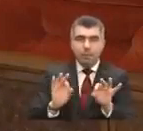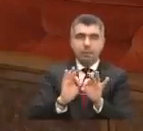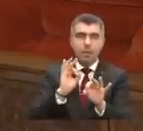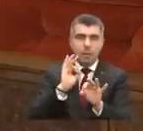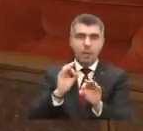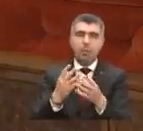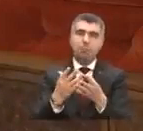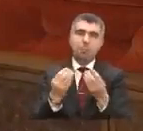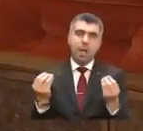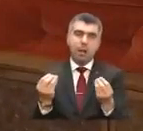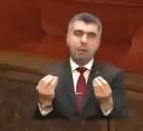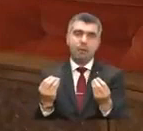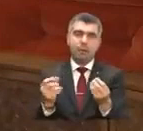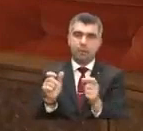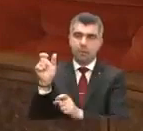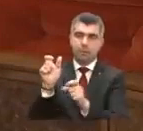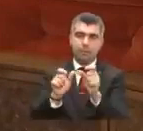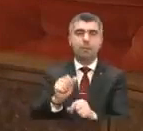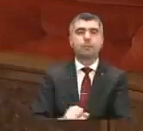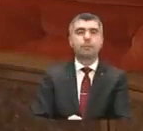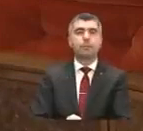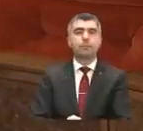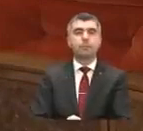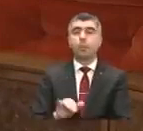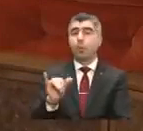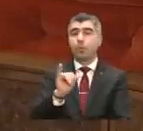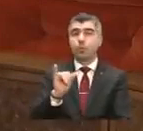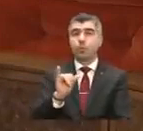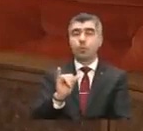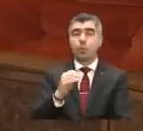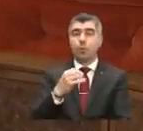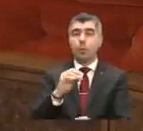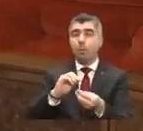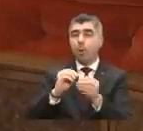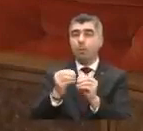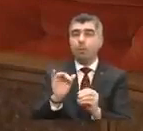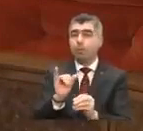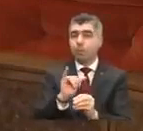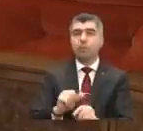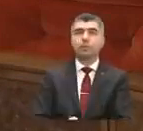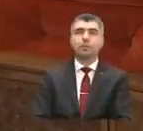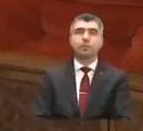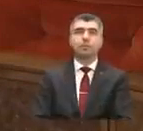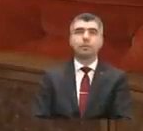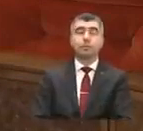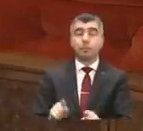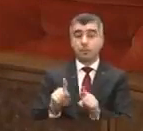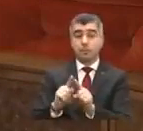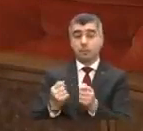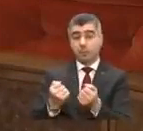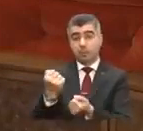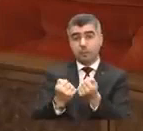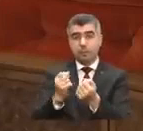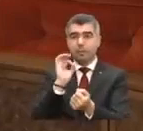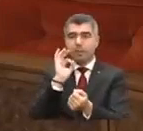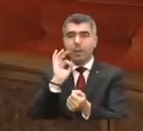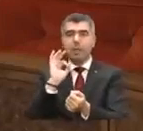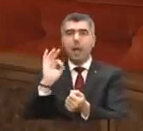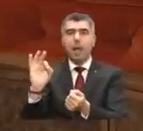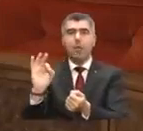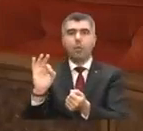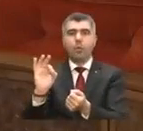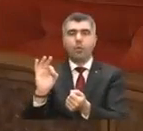والسلامة. ويرجع ذلك في نظري أساساً إلى أن هذا النوع من النقل له طابع محلي